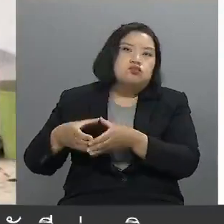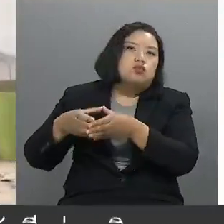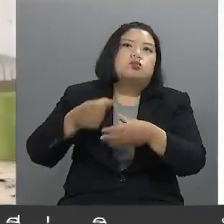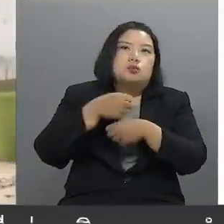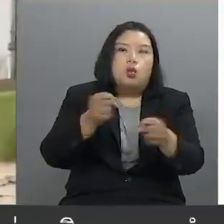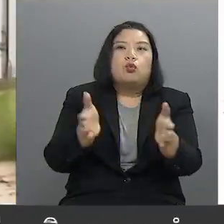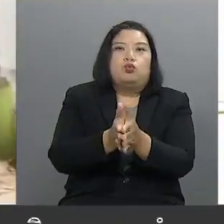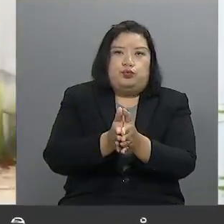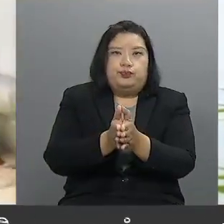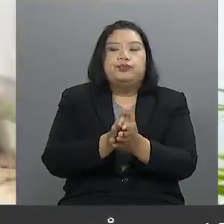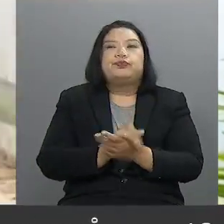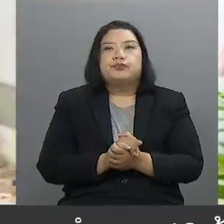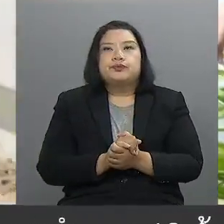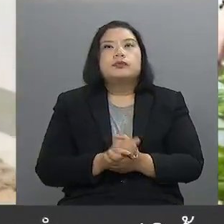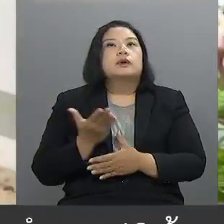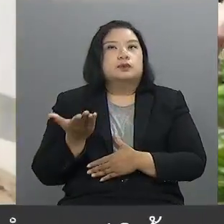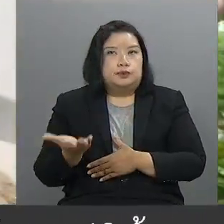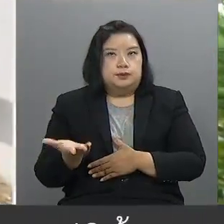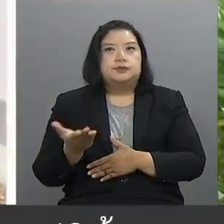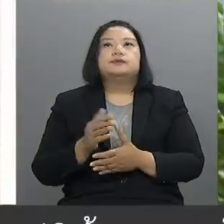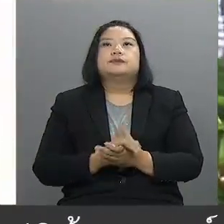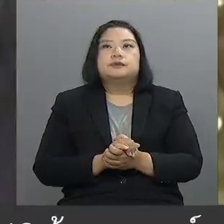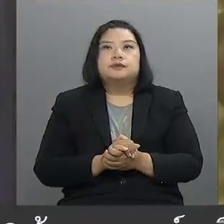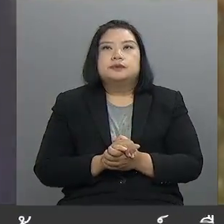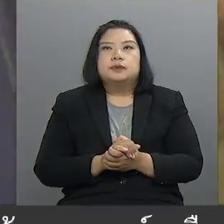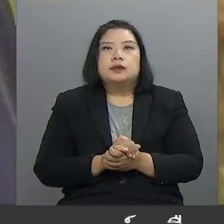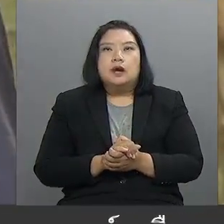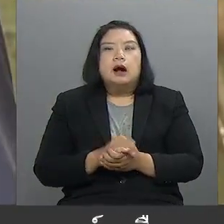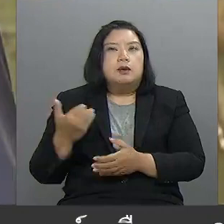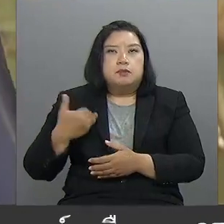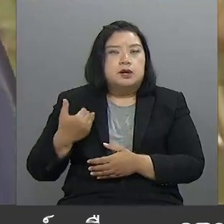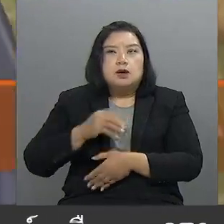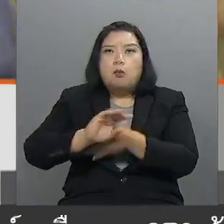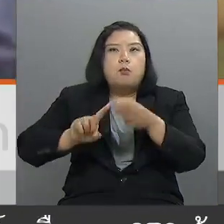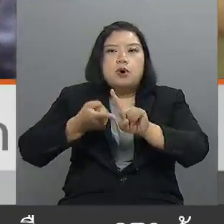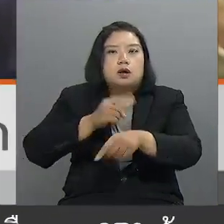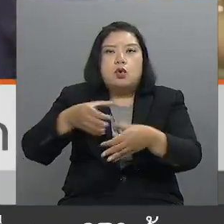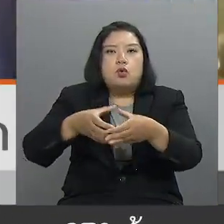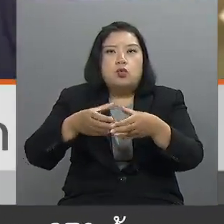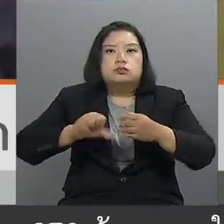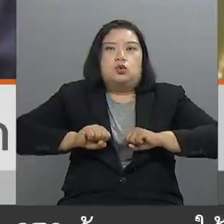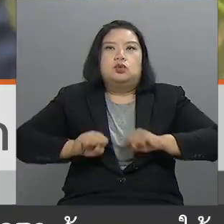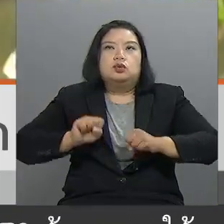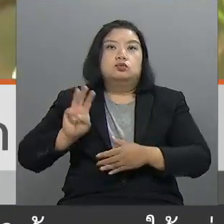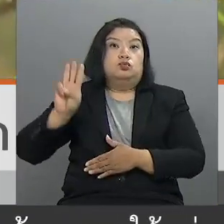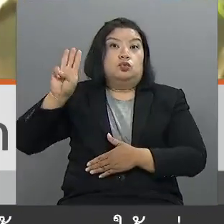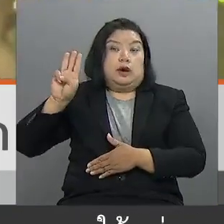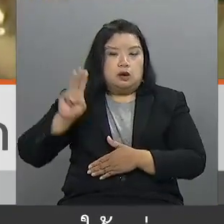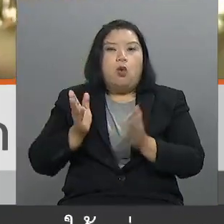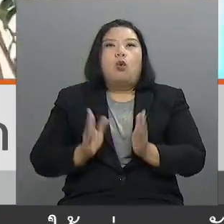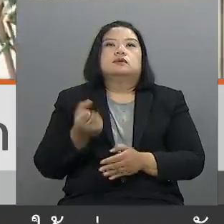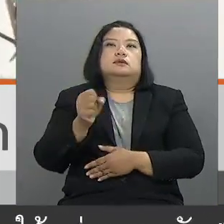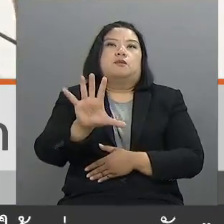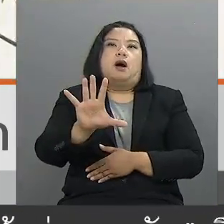1นายจตุพัฒน์บุณยพัตรักษาหรือไผ่ดาวดินพร้อมด้วยแนวร่วมกลุ่มเยาวชนปลดแอ้ดรวม 15คนเมื่อรายงาน